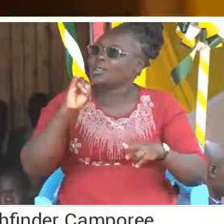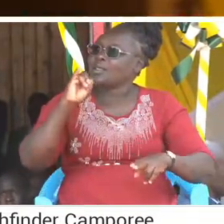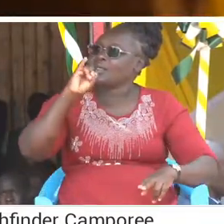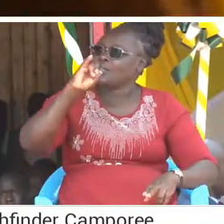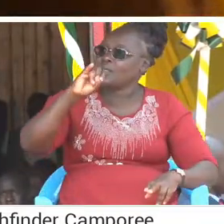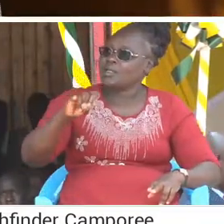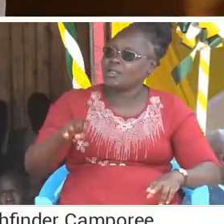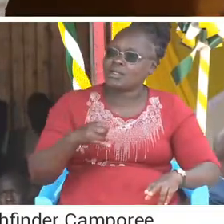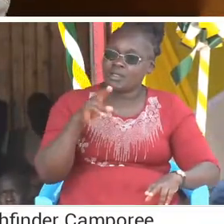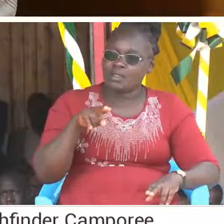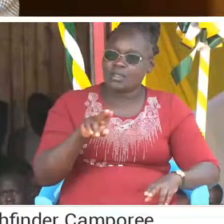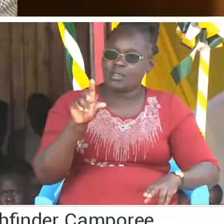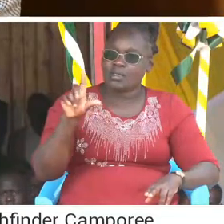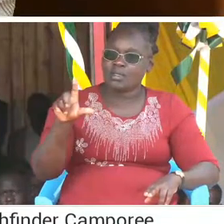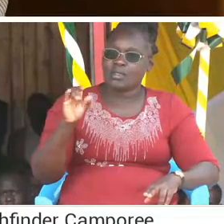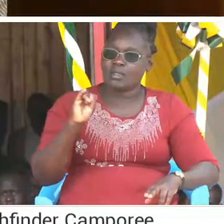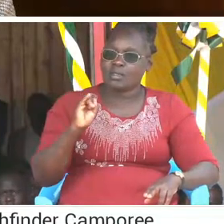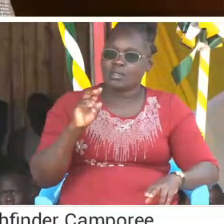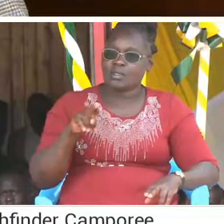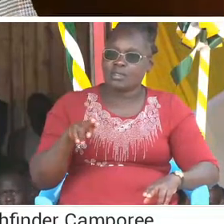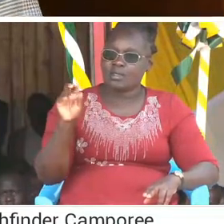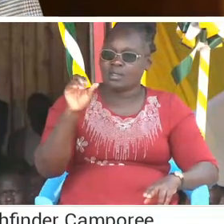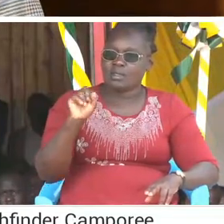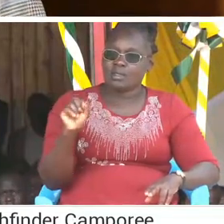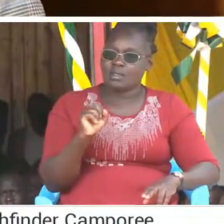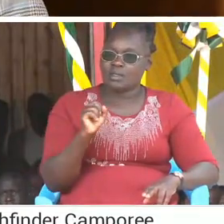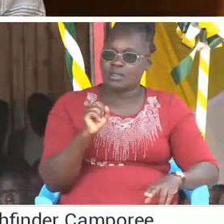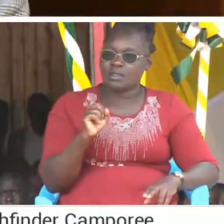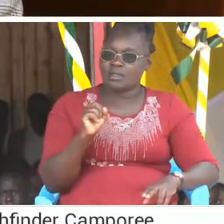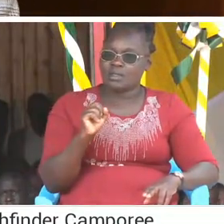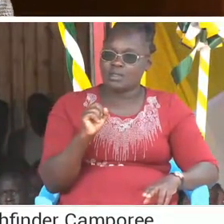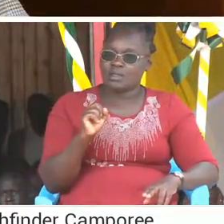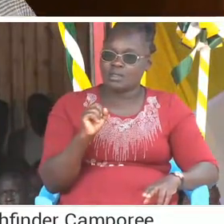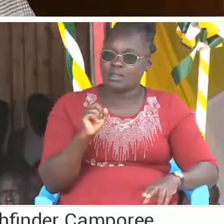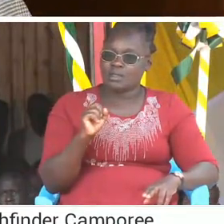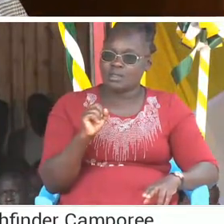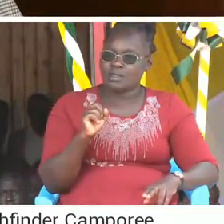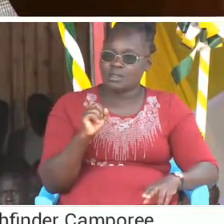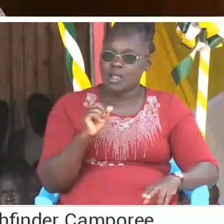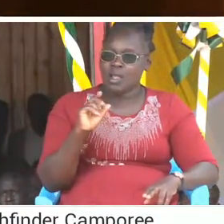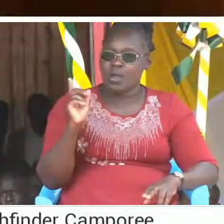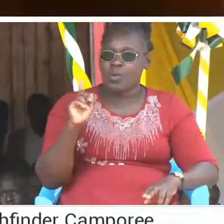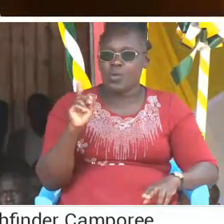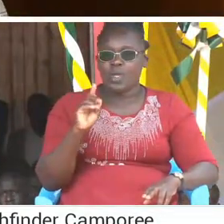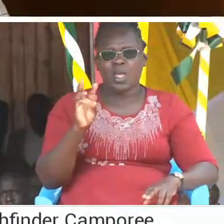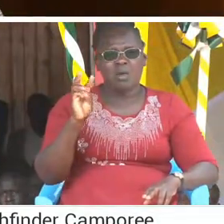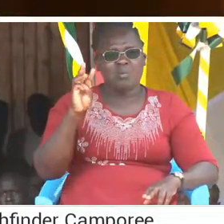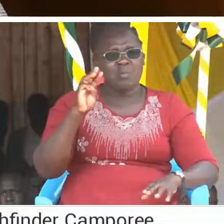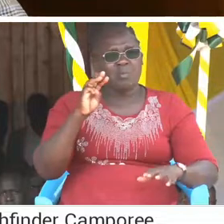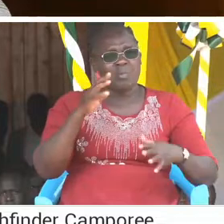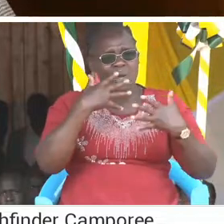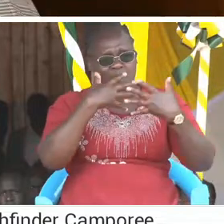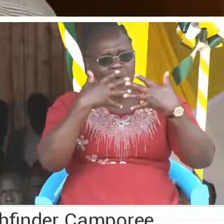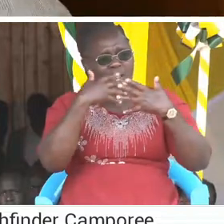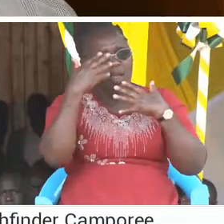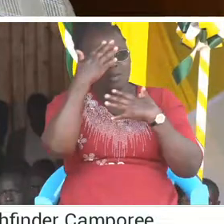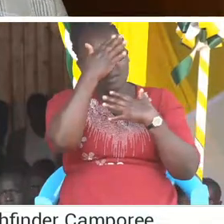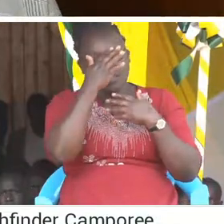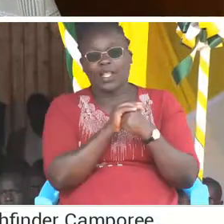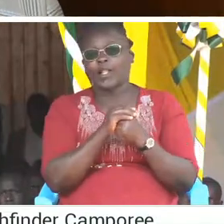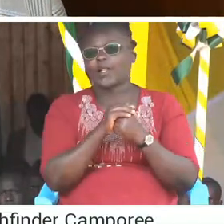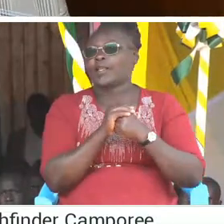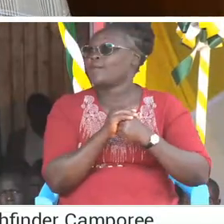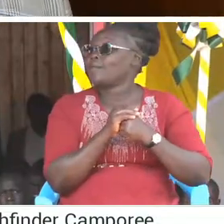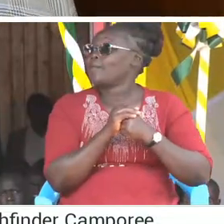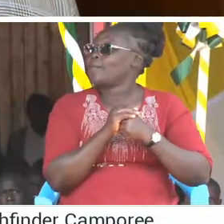Arusei kutoka district ya Kapkojusmo, kanisa la Mlango. Mungu abariki. Asanteni sana. Welcome whip.